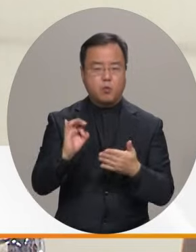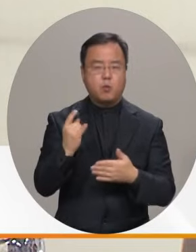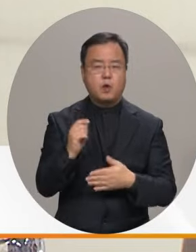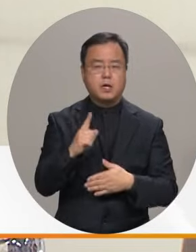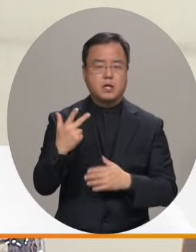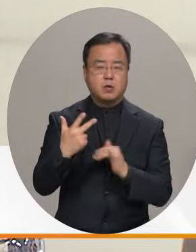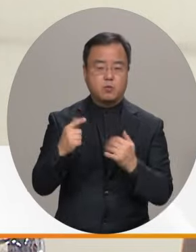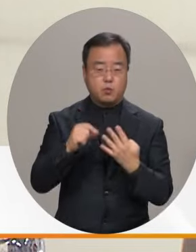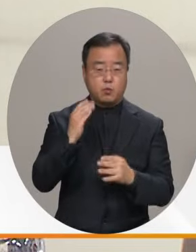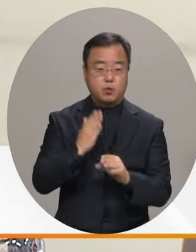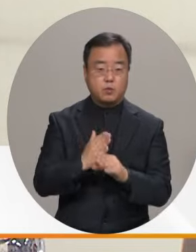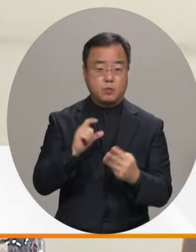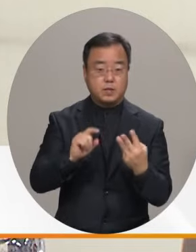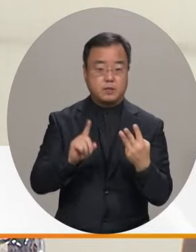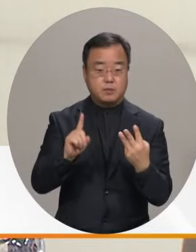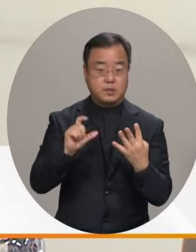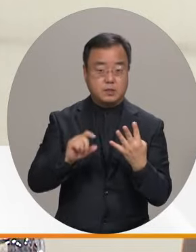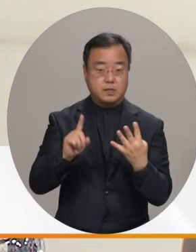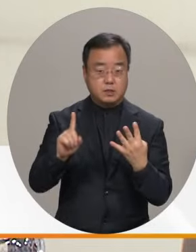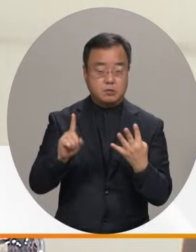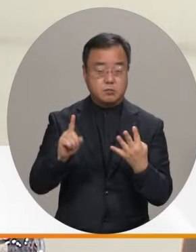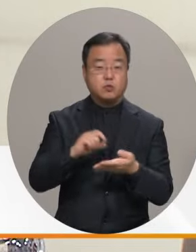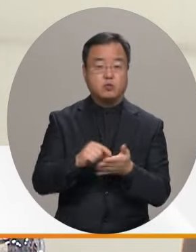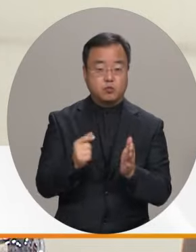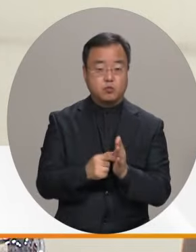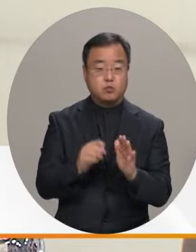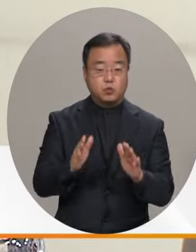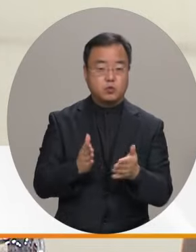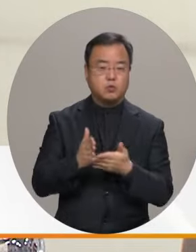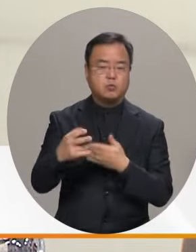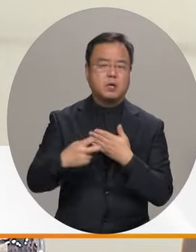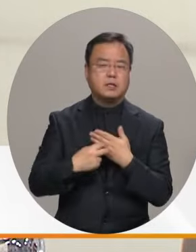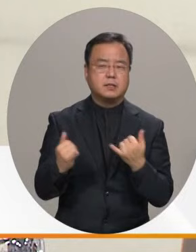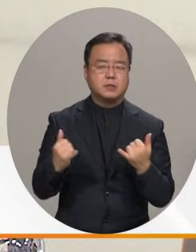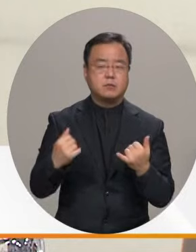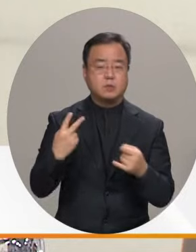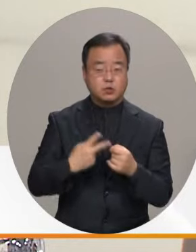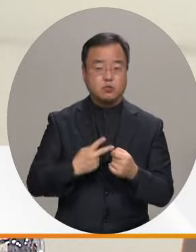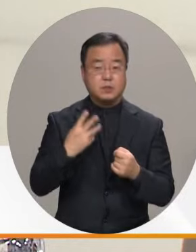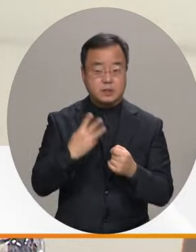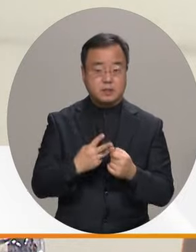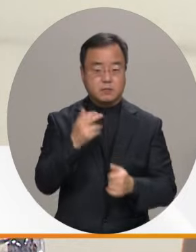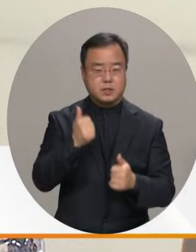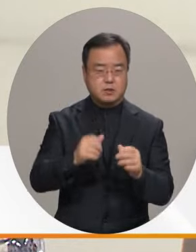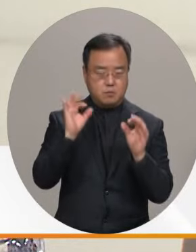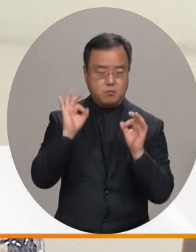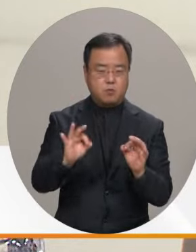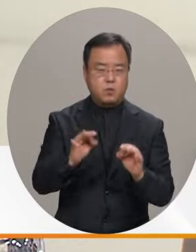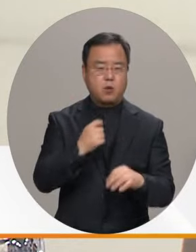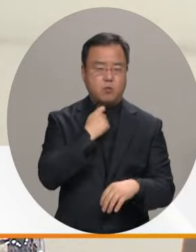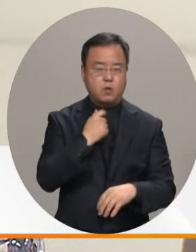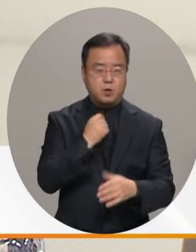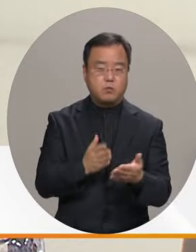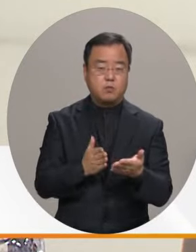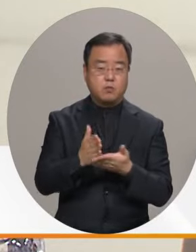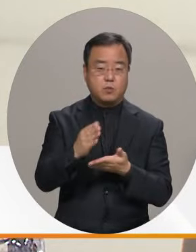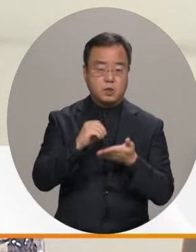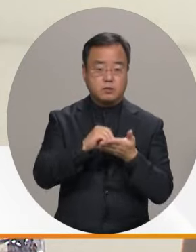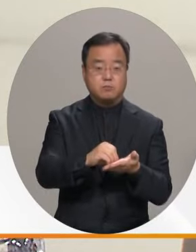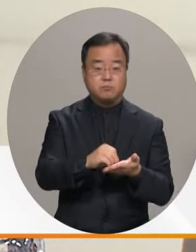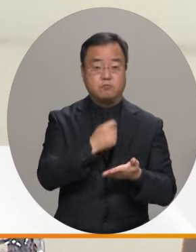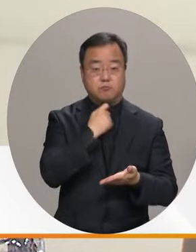지금 3대 1 4대 1 이렇게 되거든요 전공의들도 재수 수에서 자기가 원하는과 전망이 좋은 과로